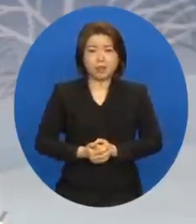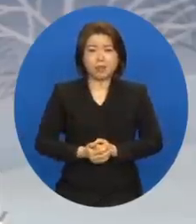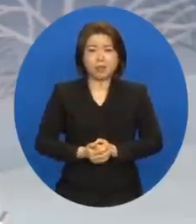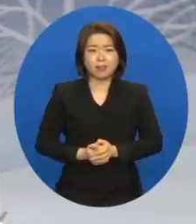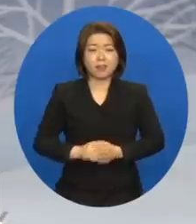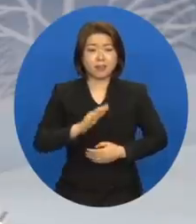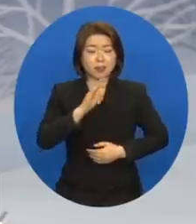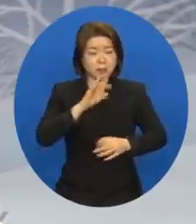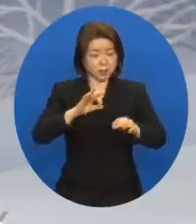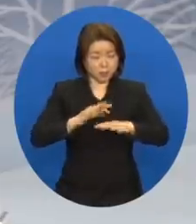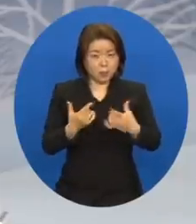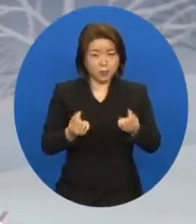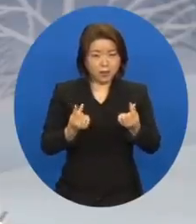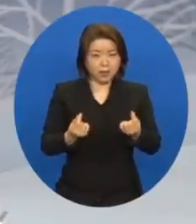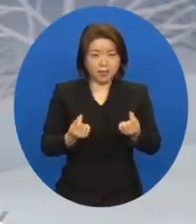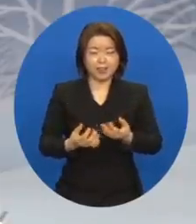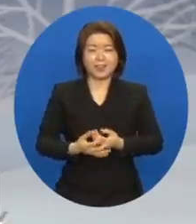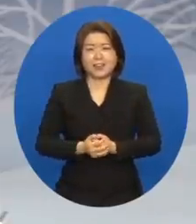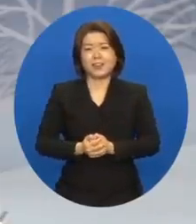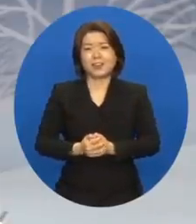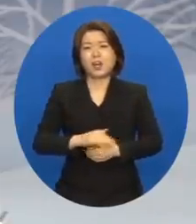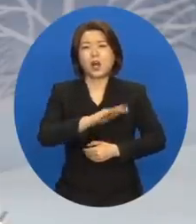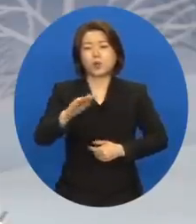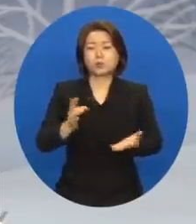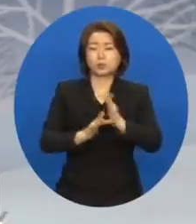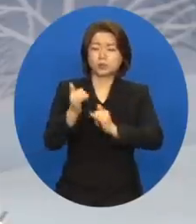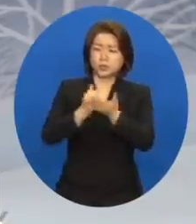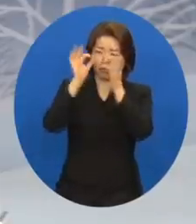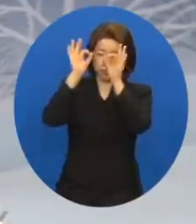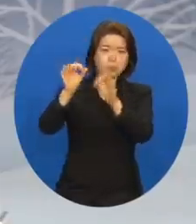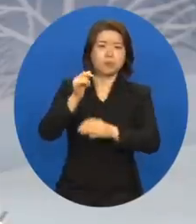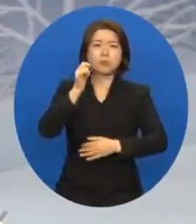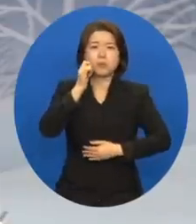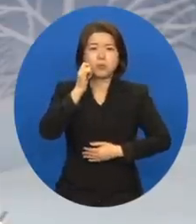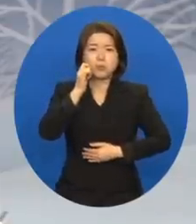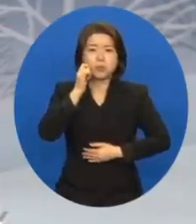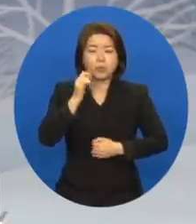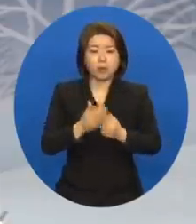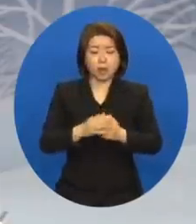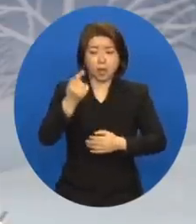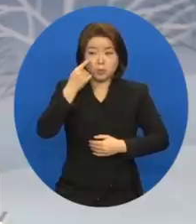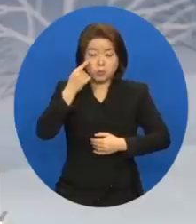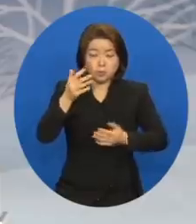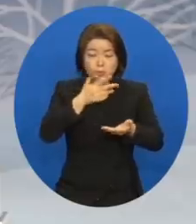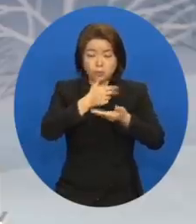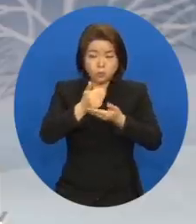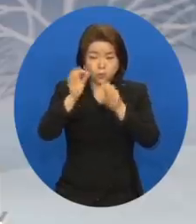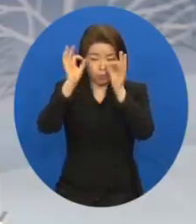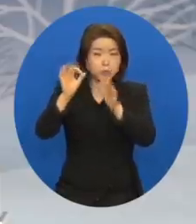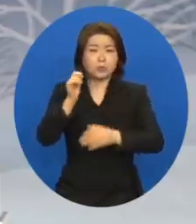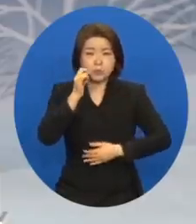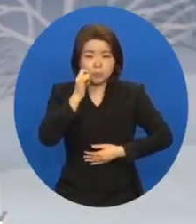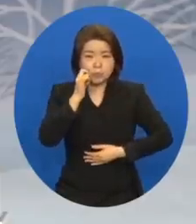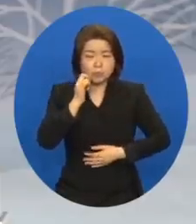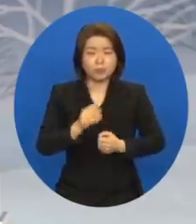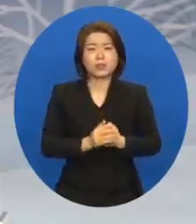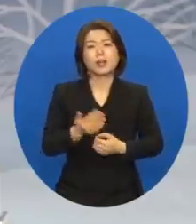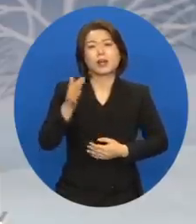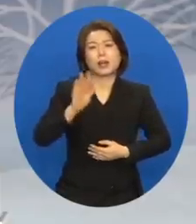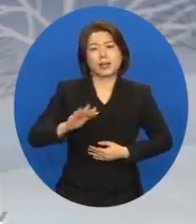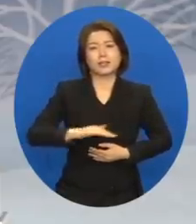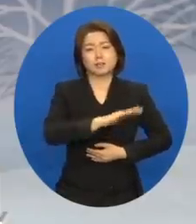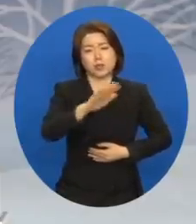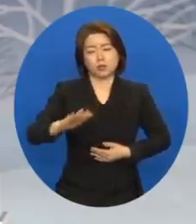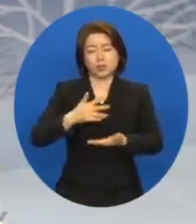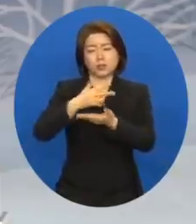정말 놀랍지 않습니까? 우리는 예수님을 보지 못했습니다. 눈으로는 주님을 보지 못합니다. 그러나 우리는